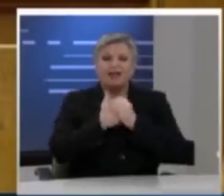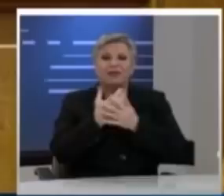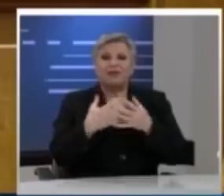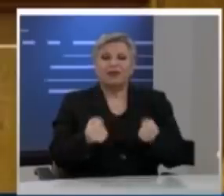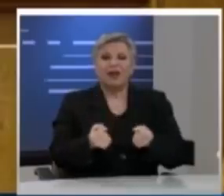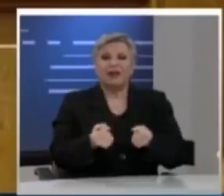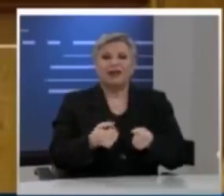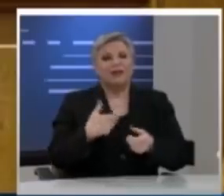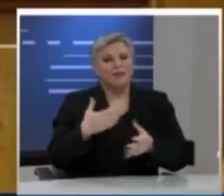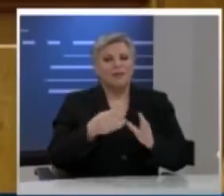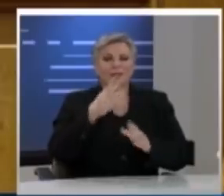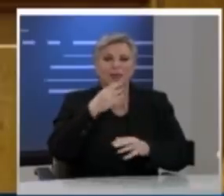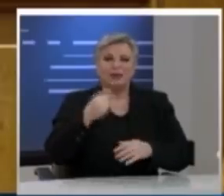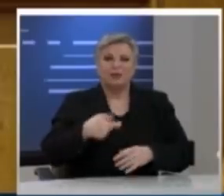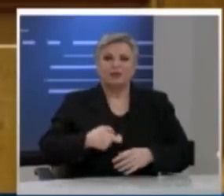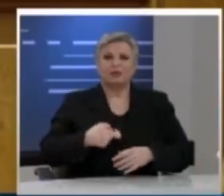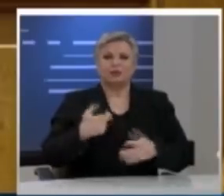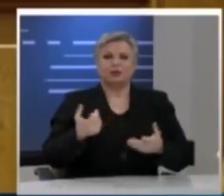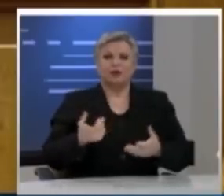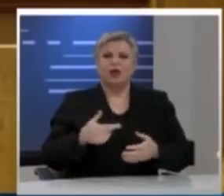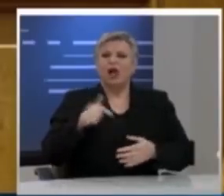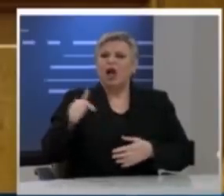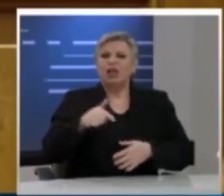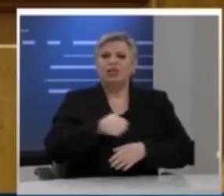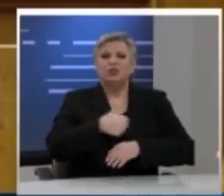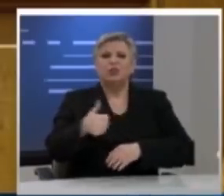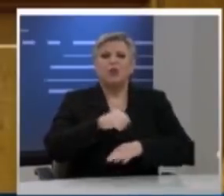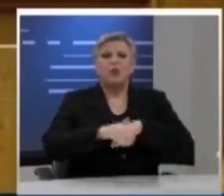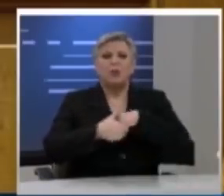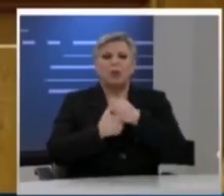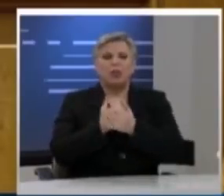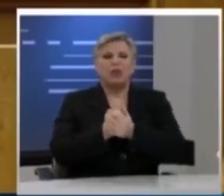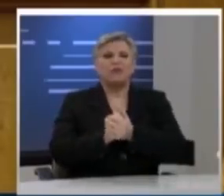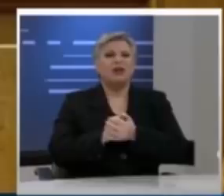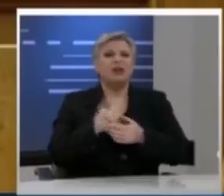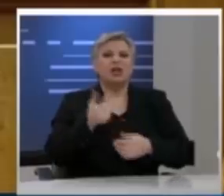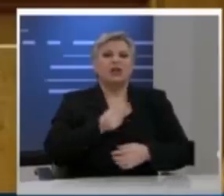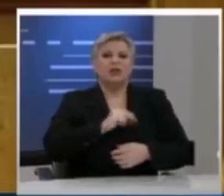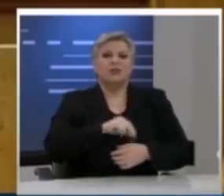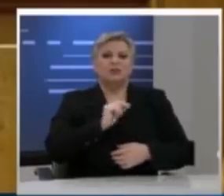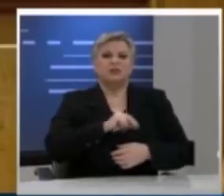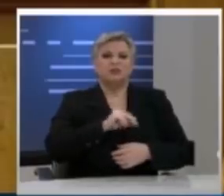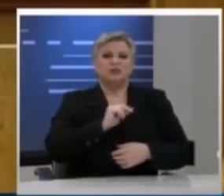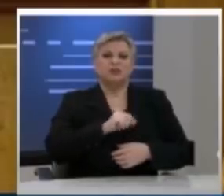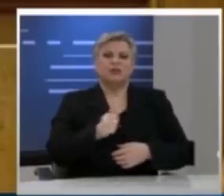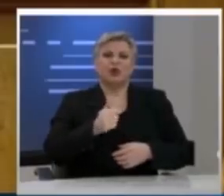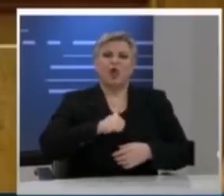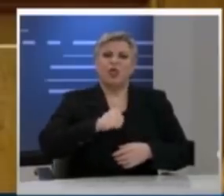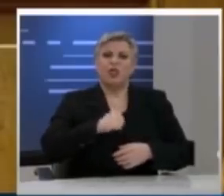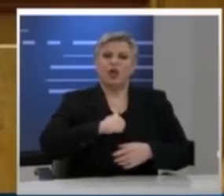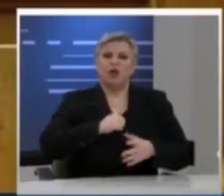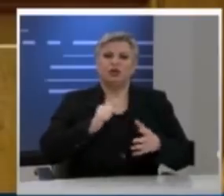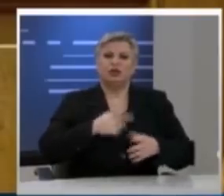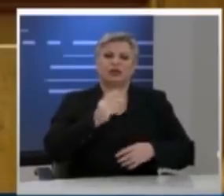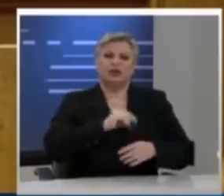στα στενά όρια της επιχειρηματικότητας όπως ζητά βέβαια και απαιτεί η ευρωπαϊκή ένωση να γίνεται από την